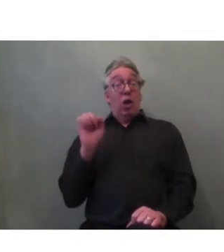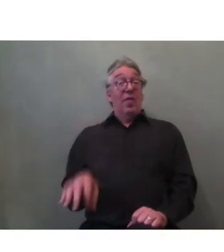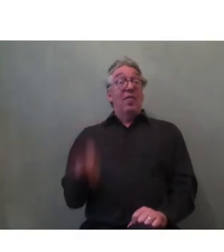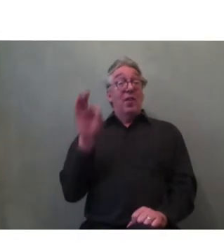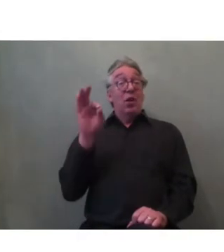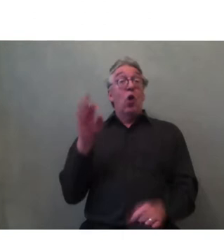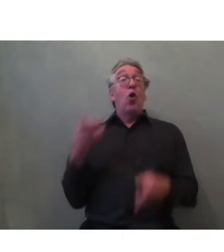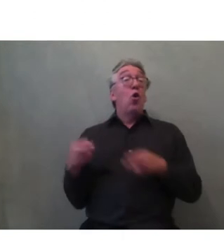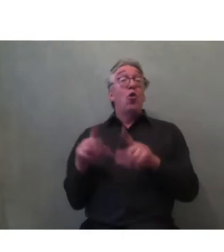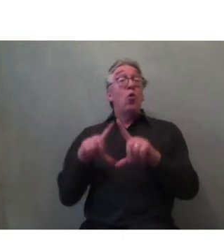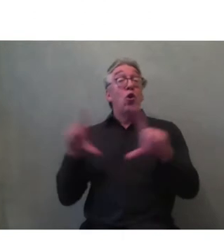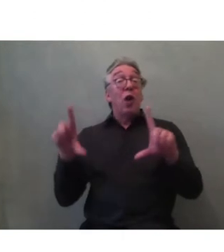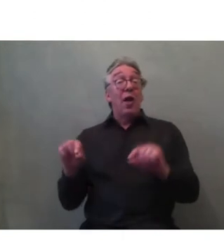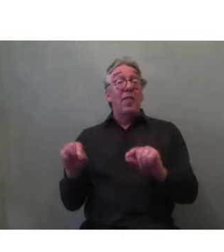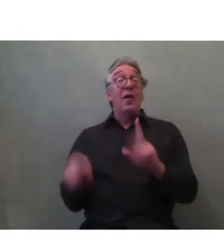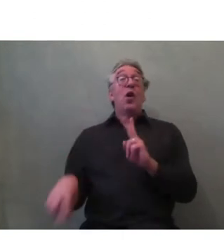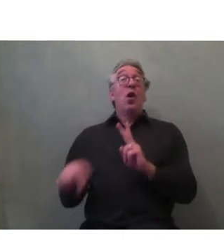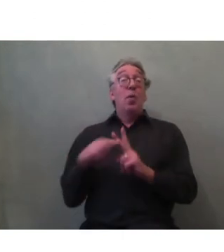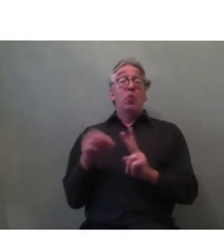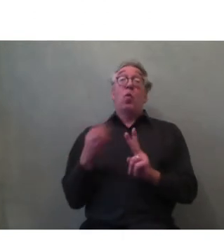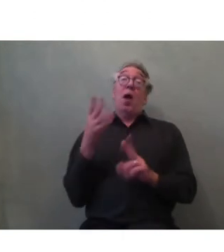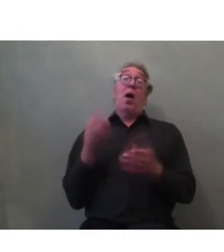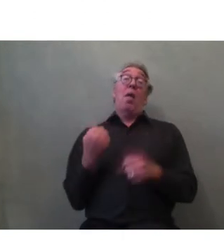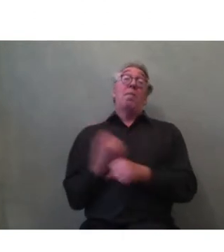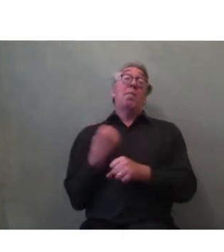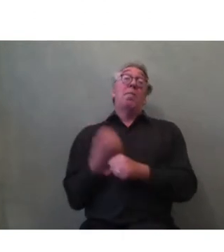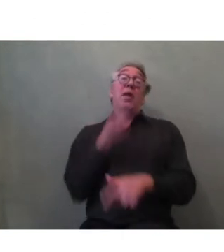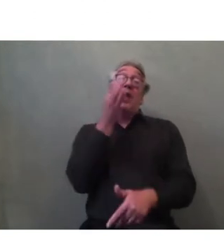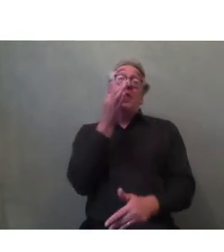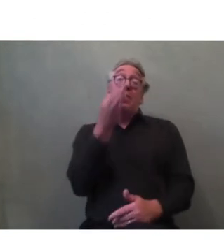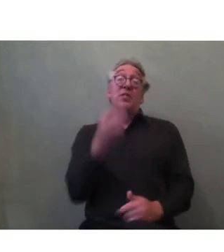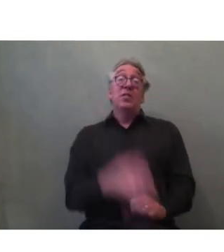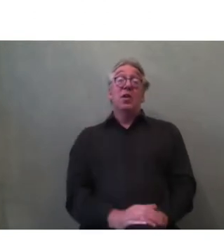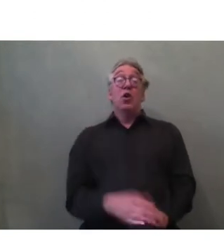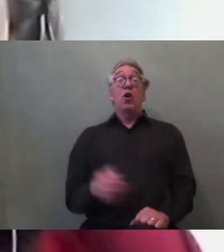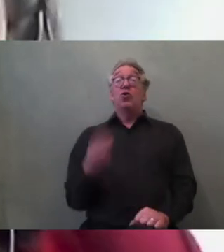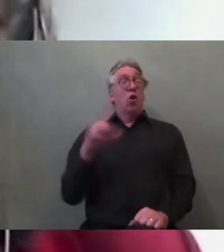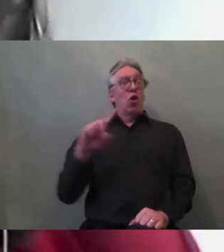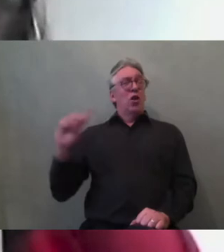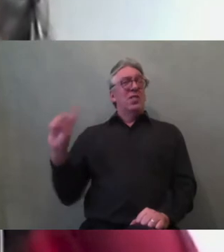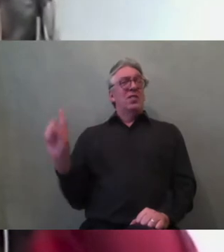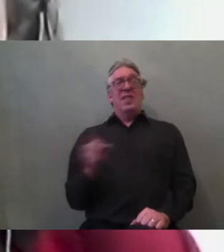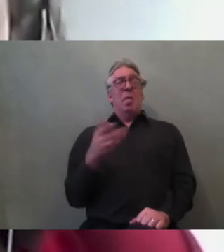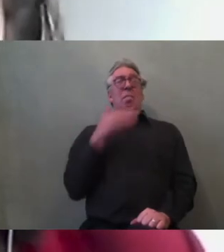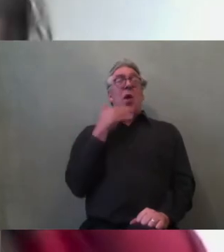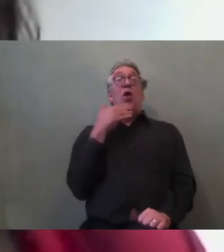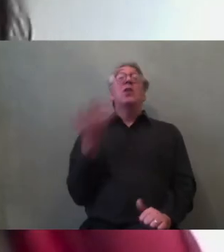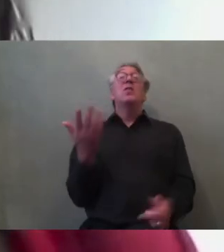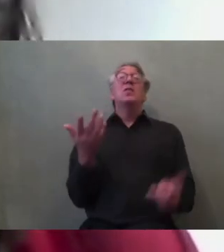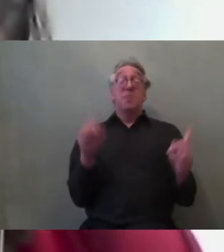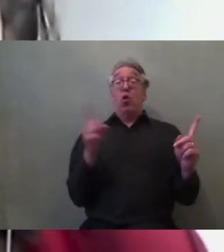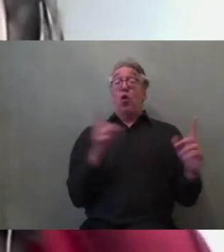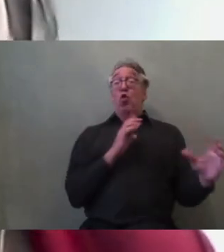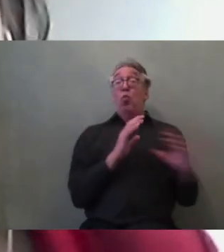quick wins waarmee je direct aan de slag kan. Enkele quick wins zijn: communiceer toegankelijkheid op